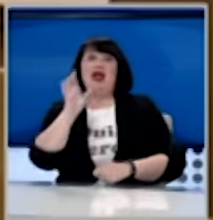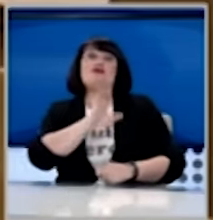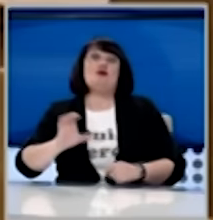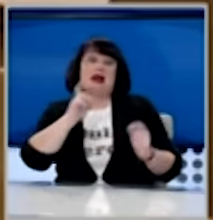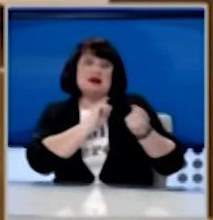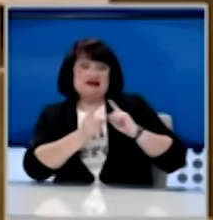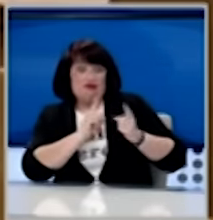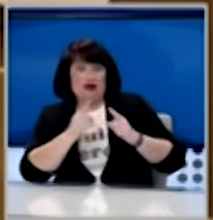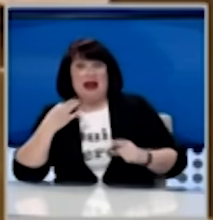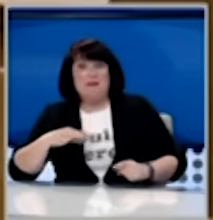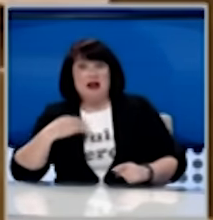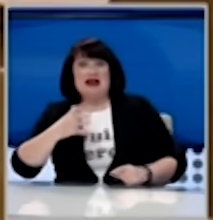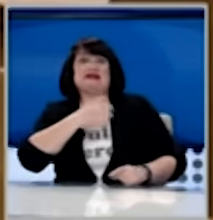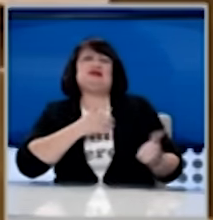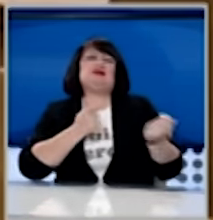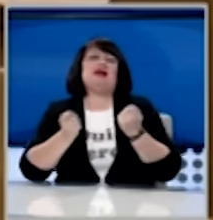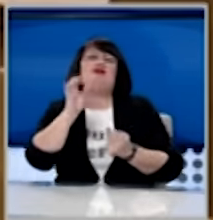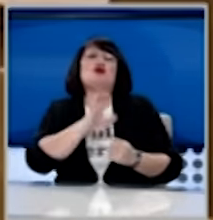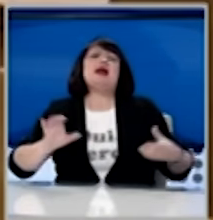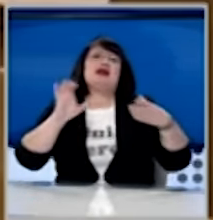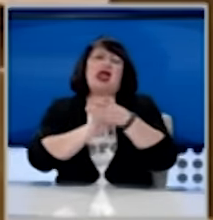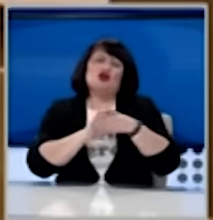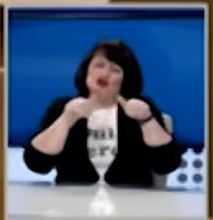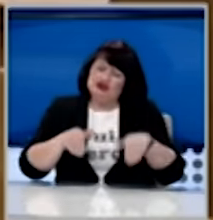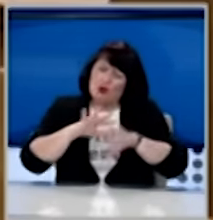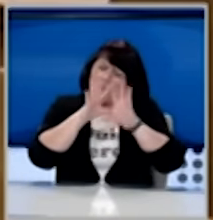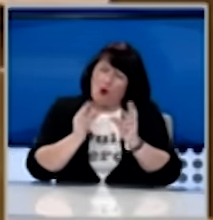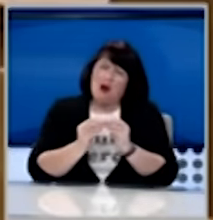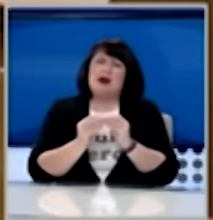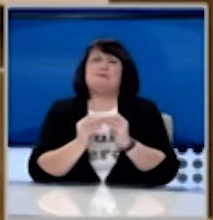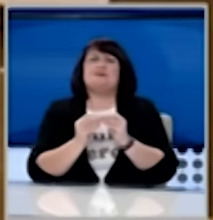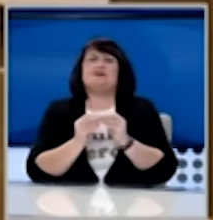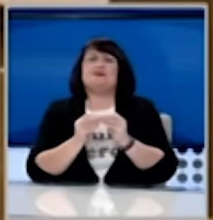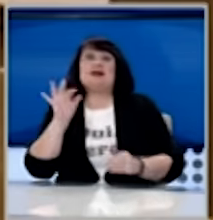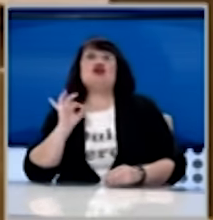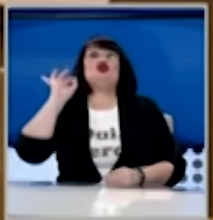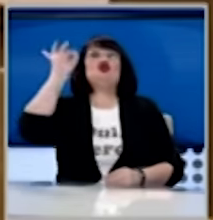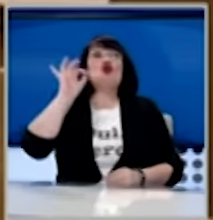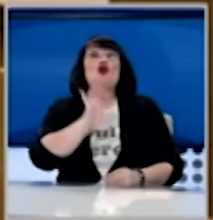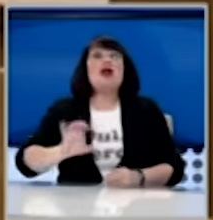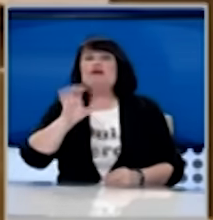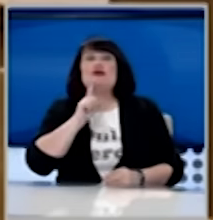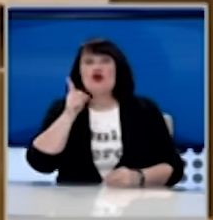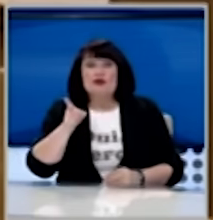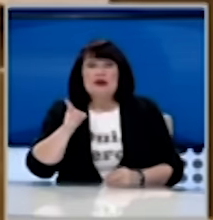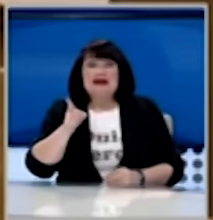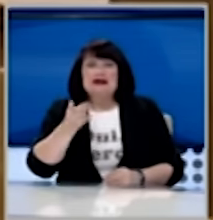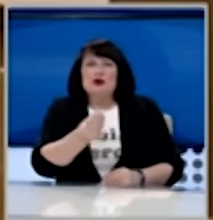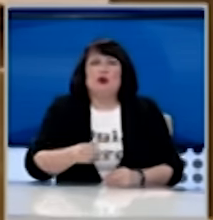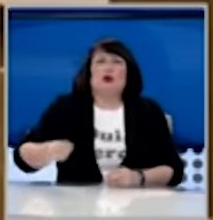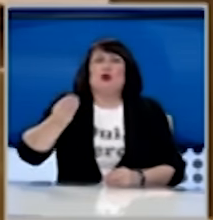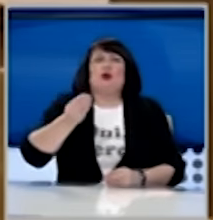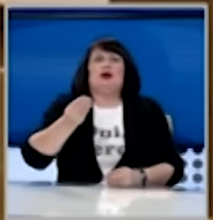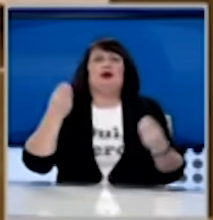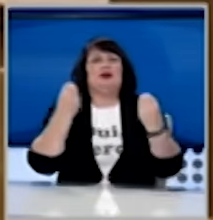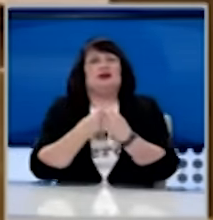συμφωνίας και της στρατηγικής της ευρωπαϊκής ένωσης η οποία ένα στόχο έχει την ολοένα και μεγαλύτερη